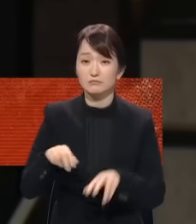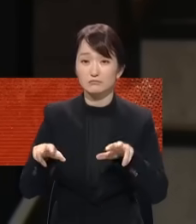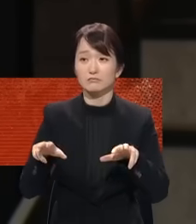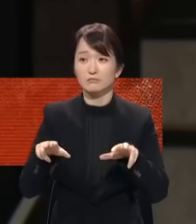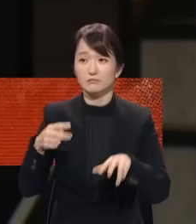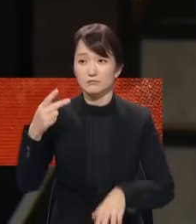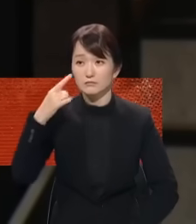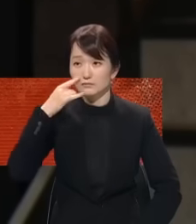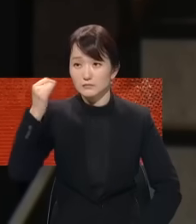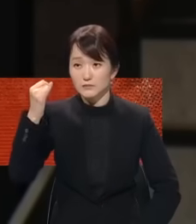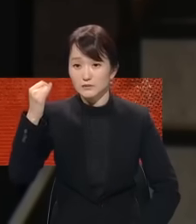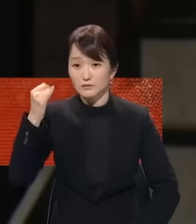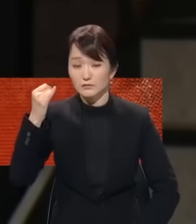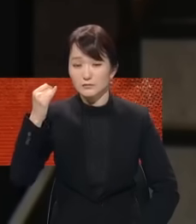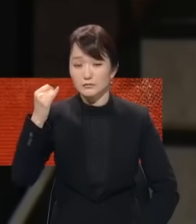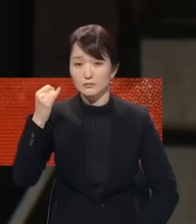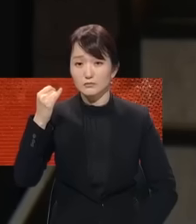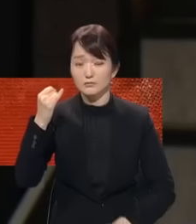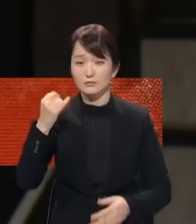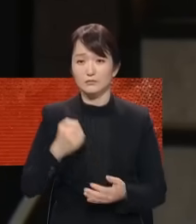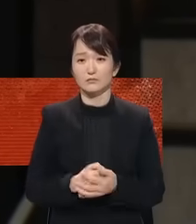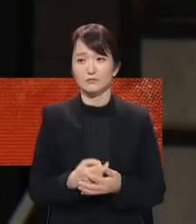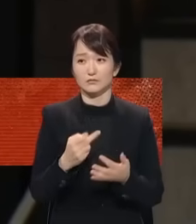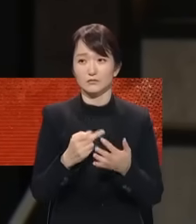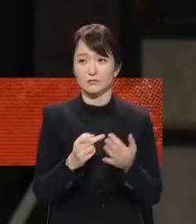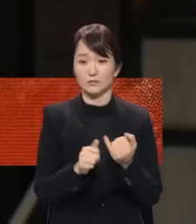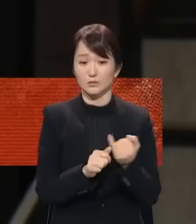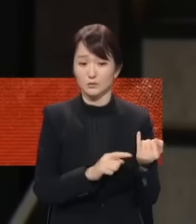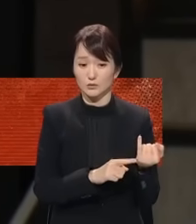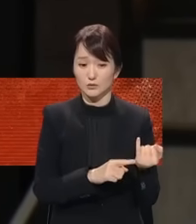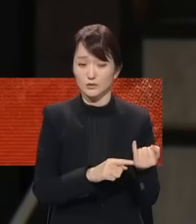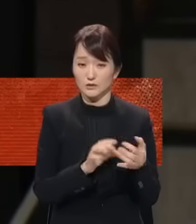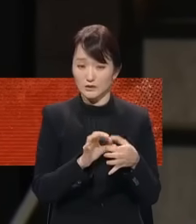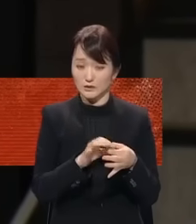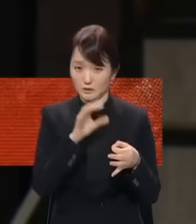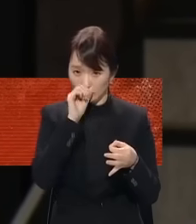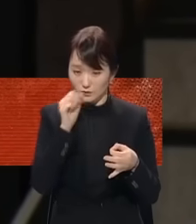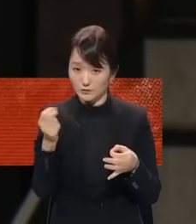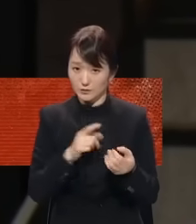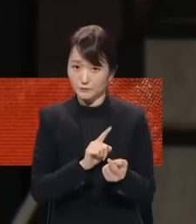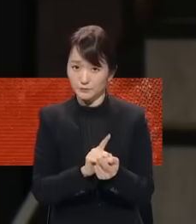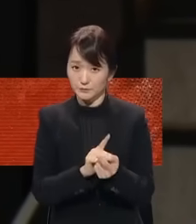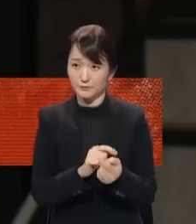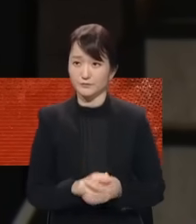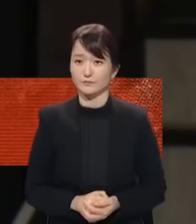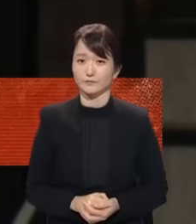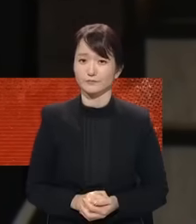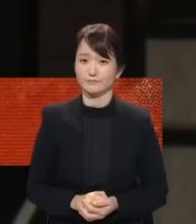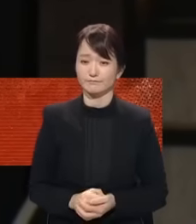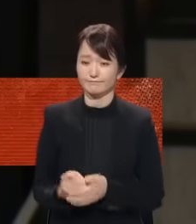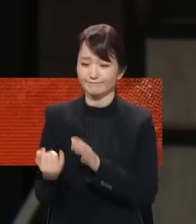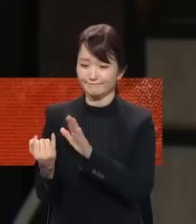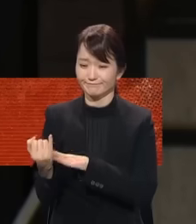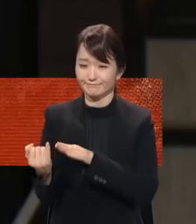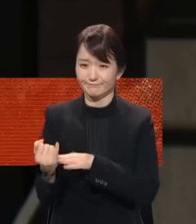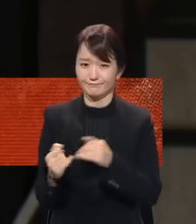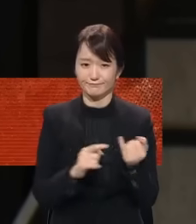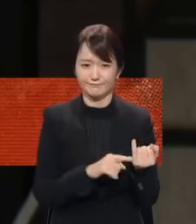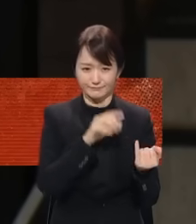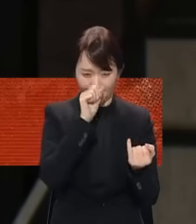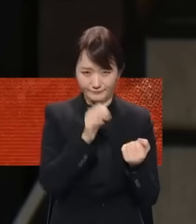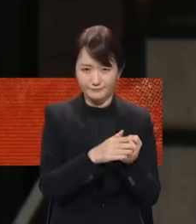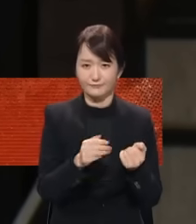지금으로선 시어머니하고 사이가 좀 좋으셔서 자주 만나시잖아요. 그리고 이 며느리가 너무 이제 좀 싹싹하고 좋으신 분 같아서 어떻게든지 좀